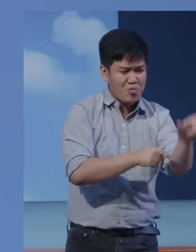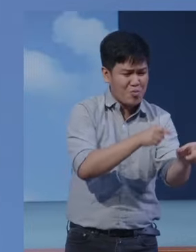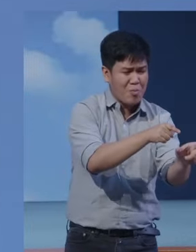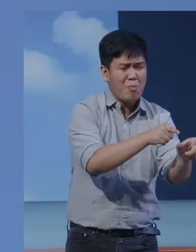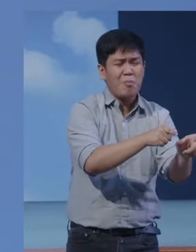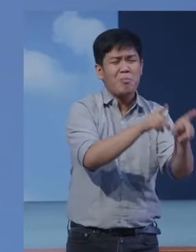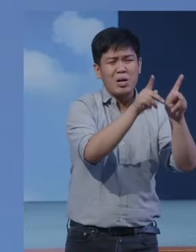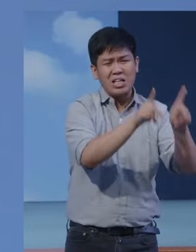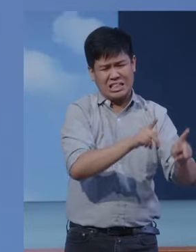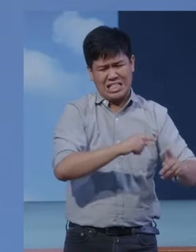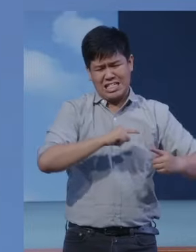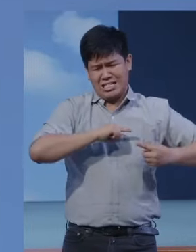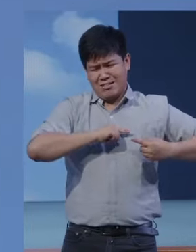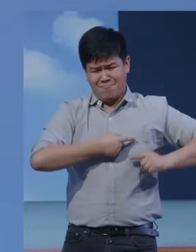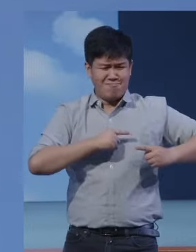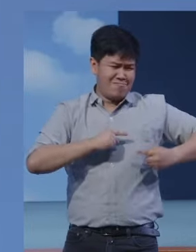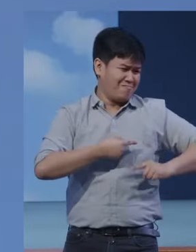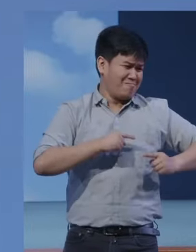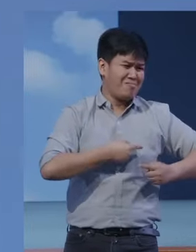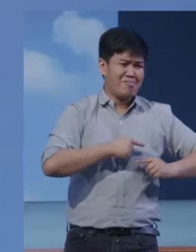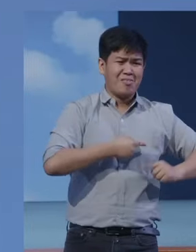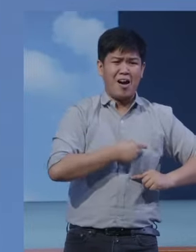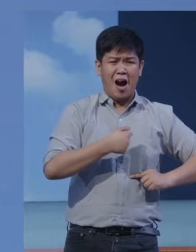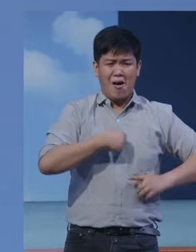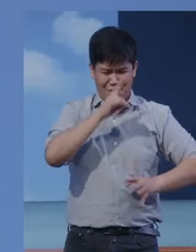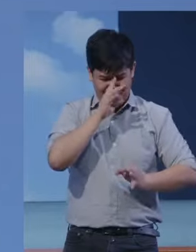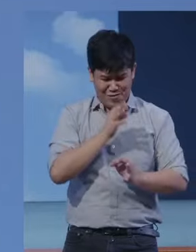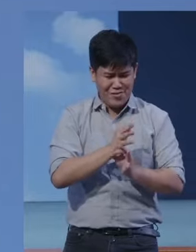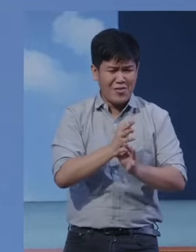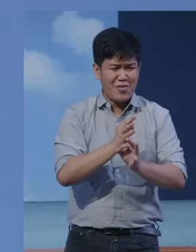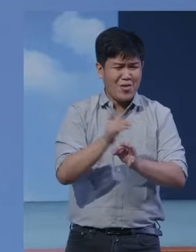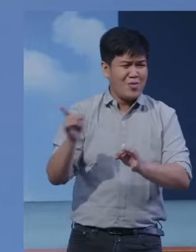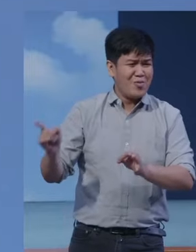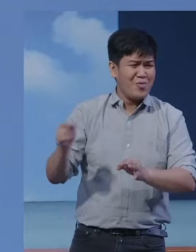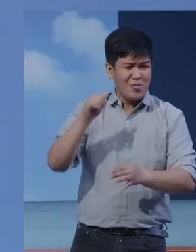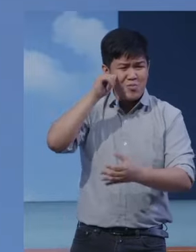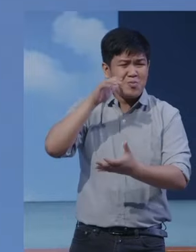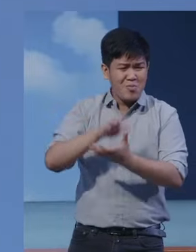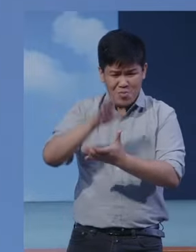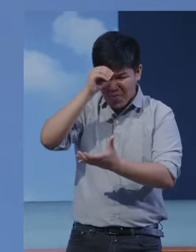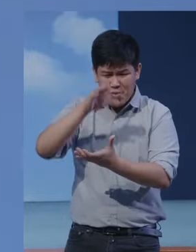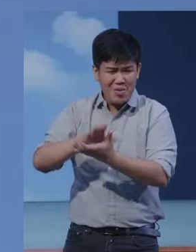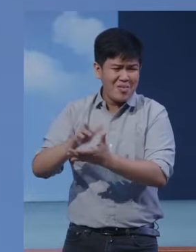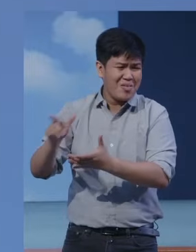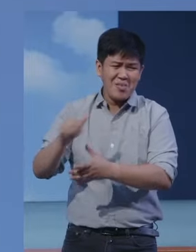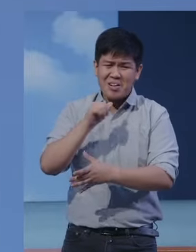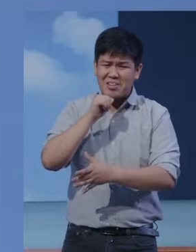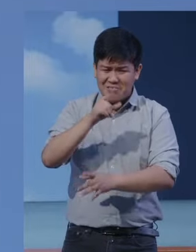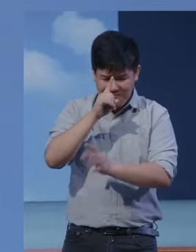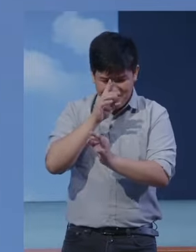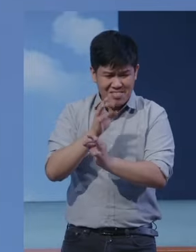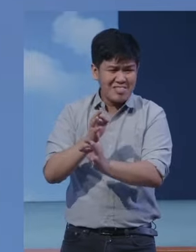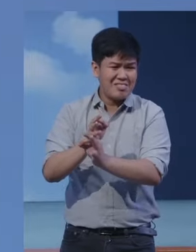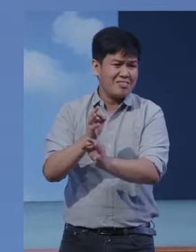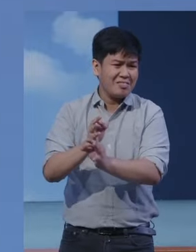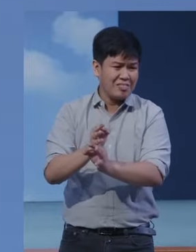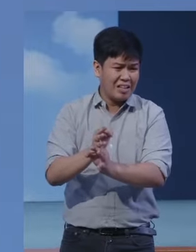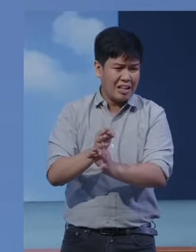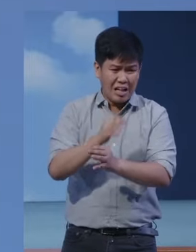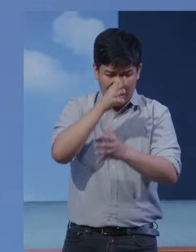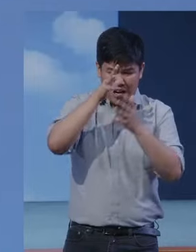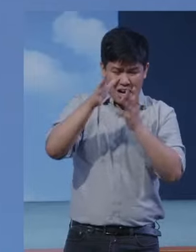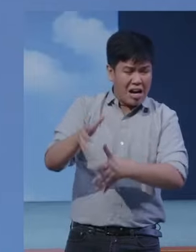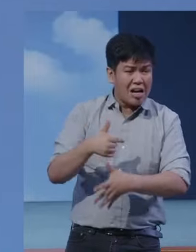sa walang pagsisising pangangalan niya ng kanyang asawa at permanenteng pag-abandona